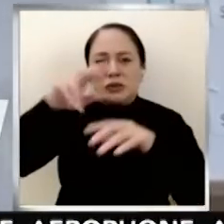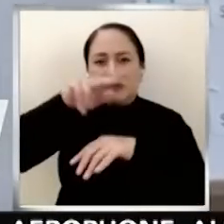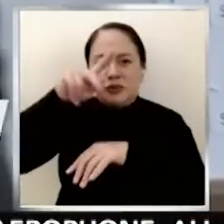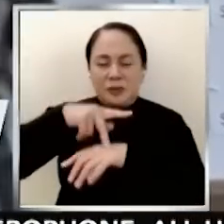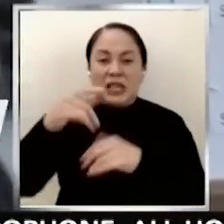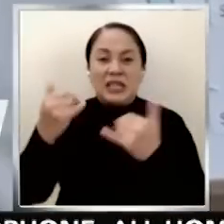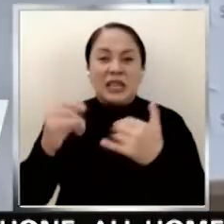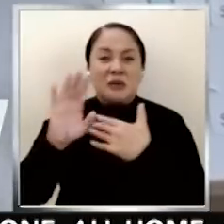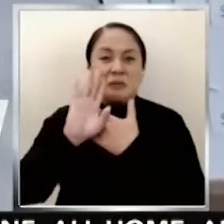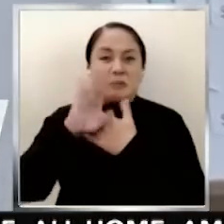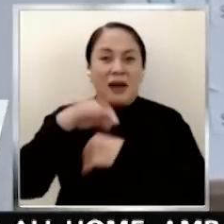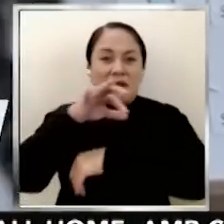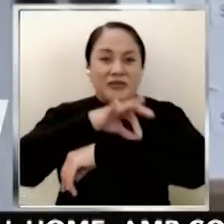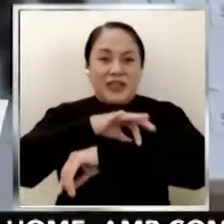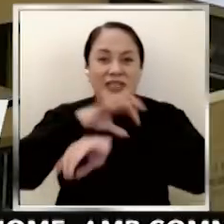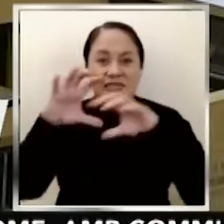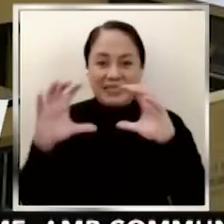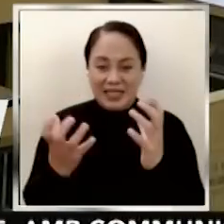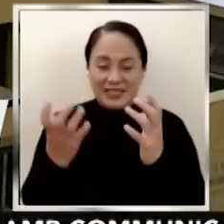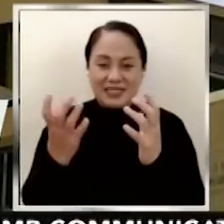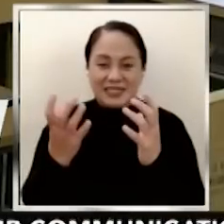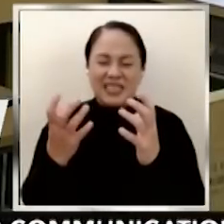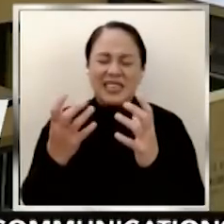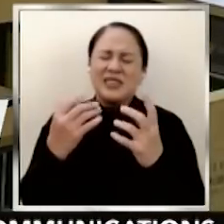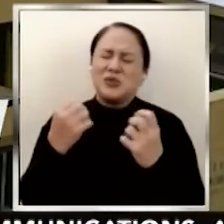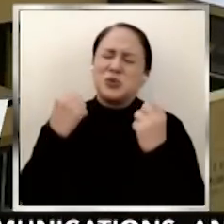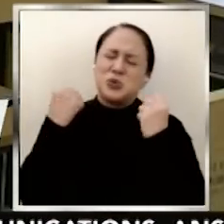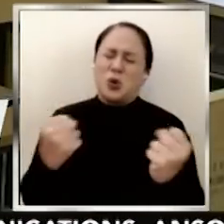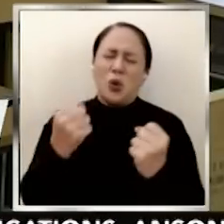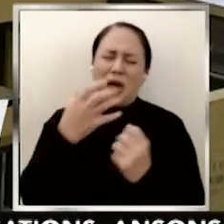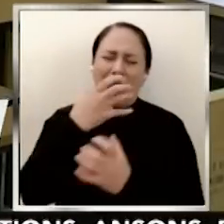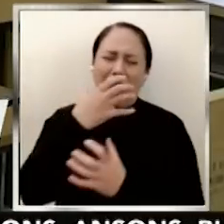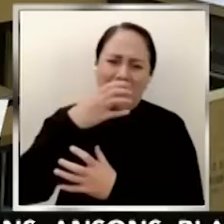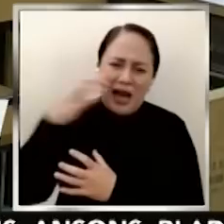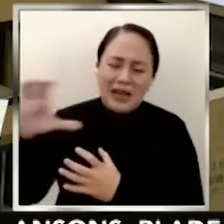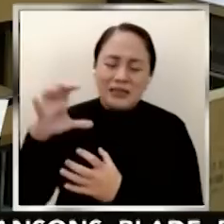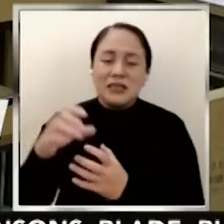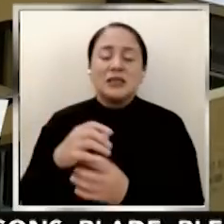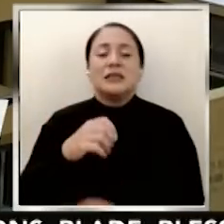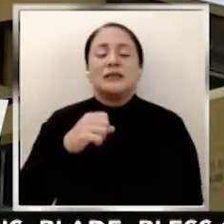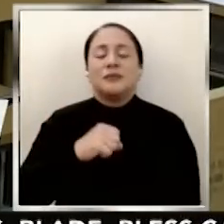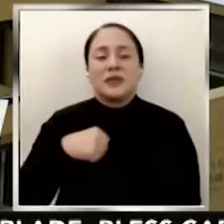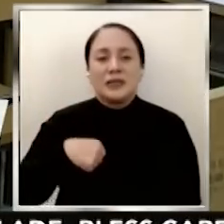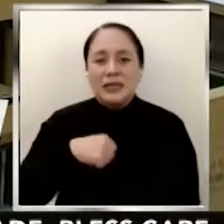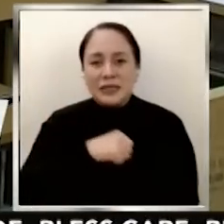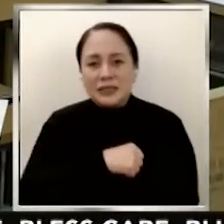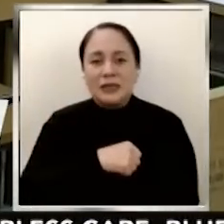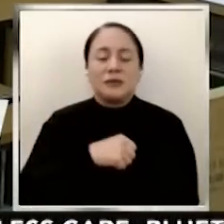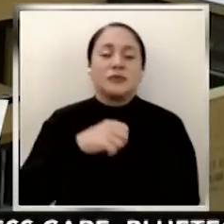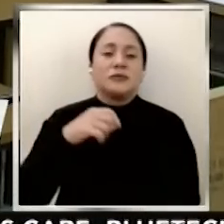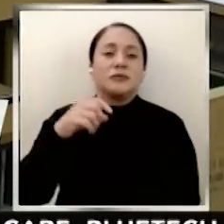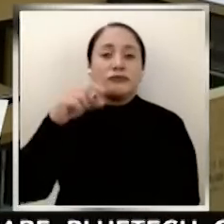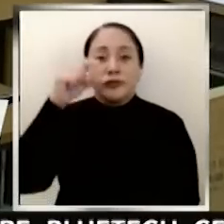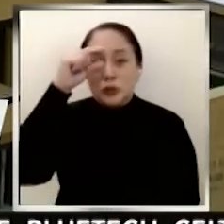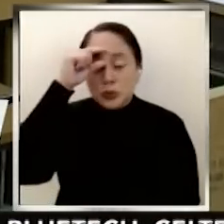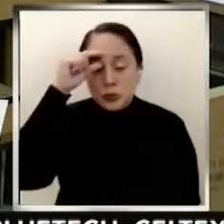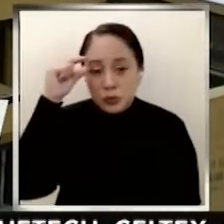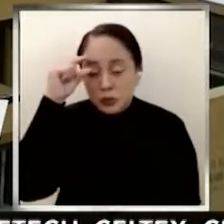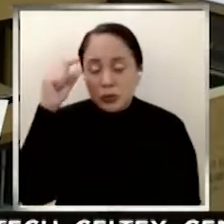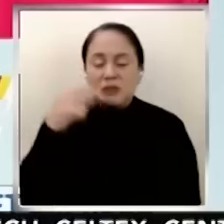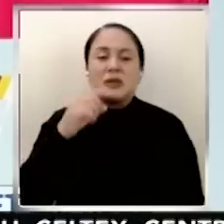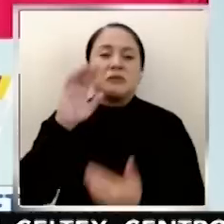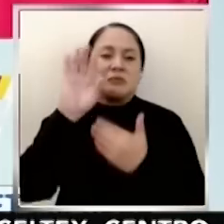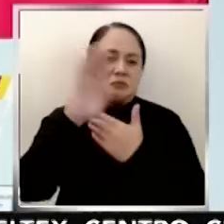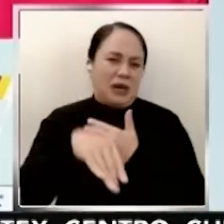face-to-face classes sa panahong napakainit ng panahon, sabi ni Senator Win Gatchalian, dapat ibalik na ang dating school opening tuwing